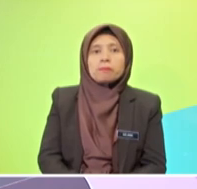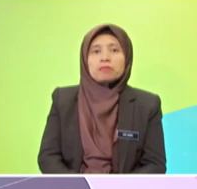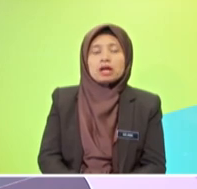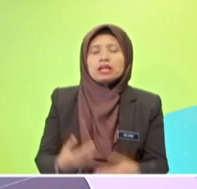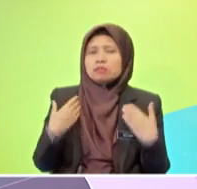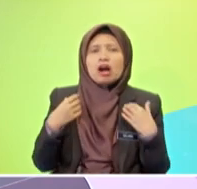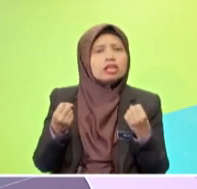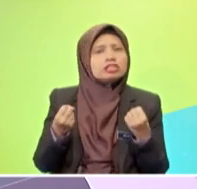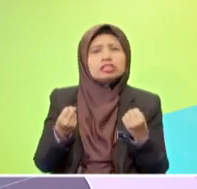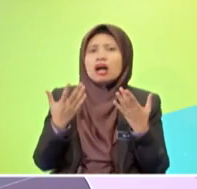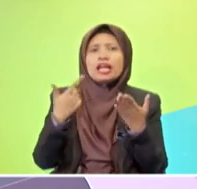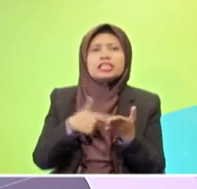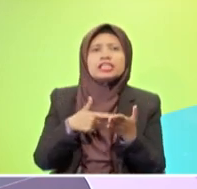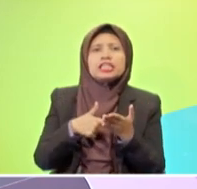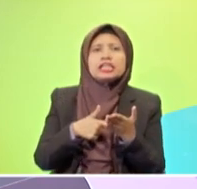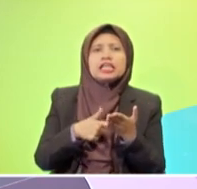ada banyak teknik